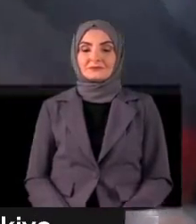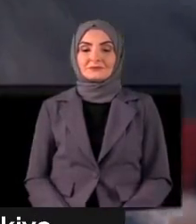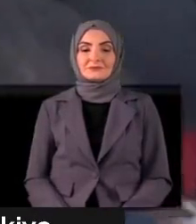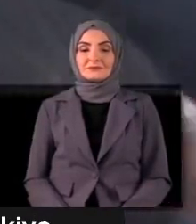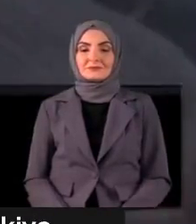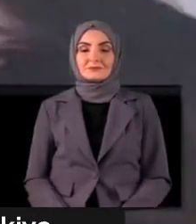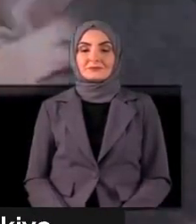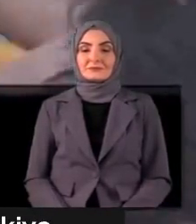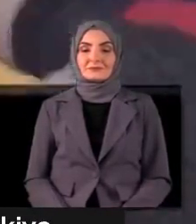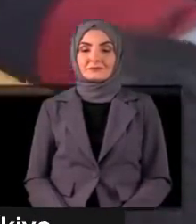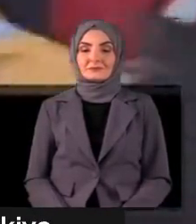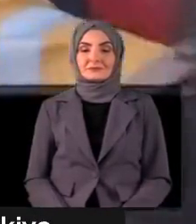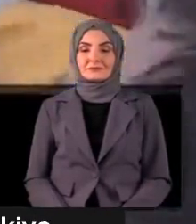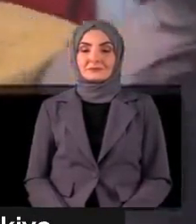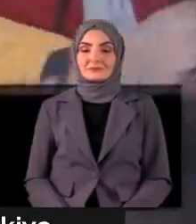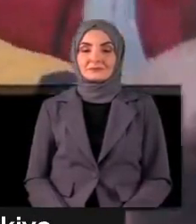hadi.